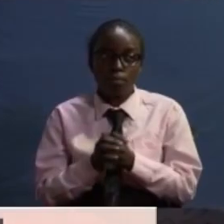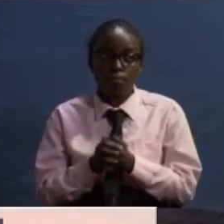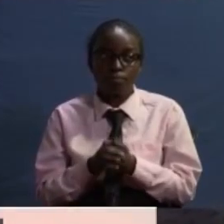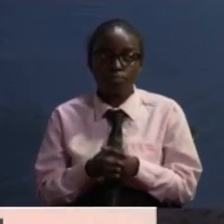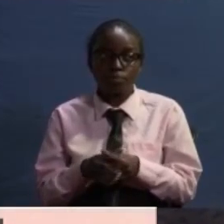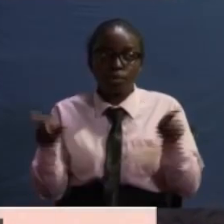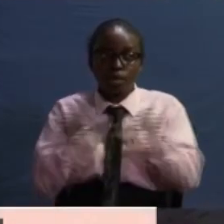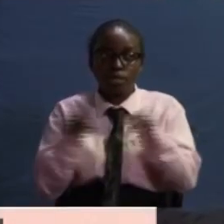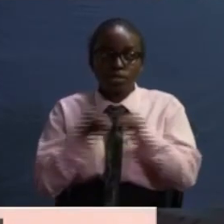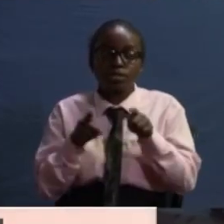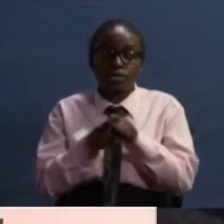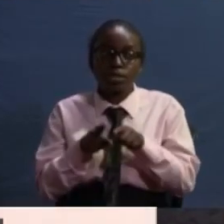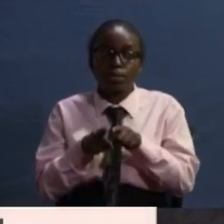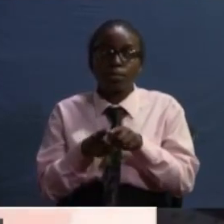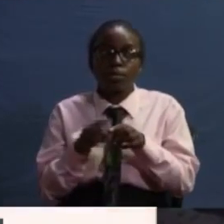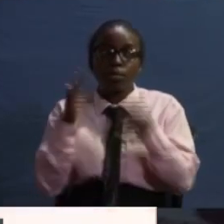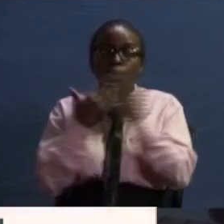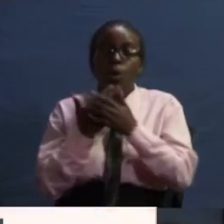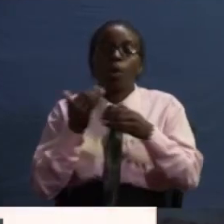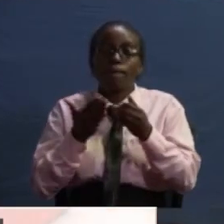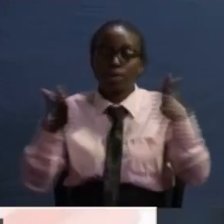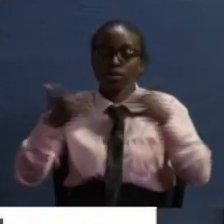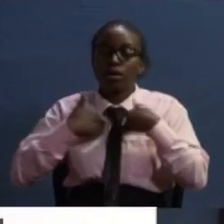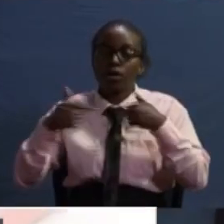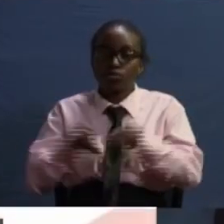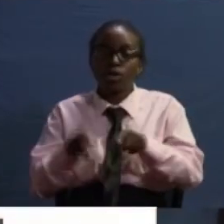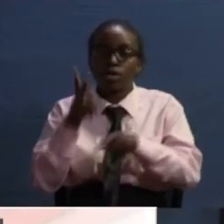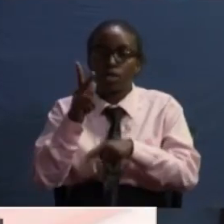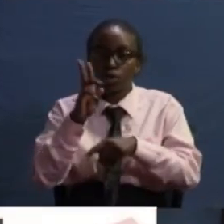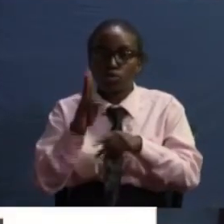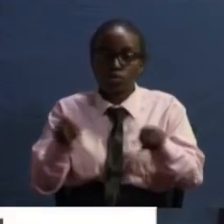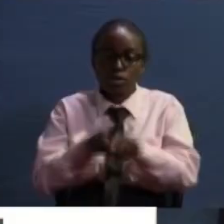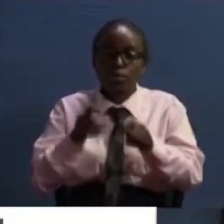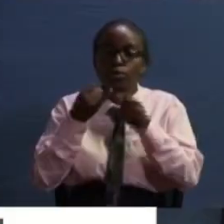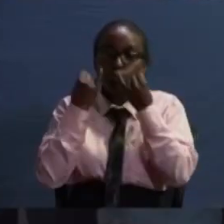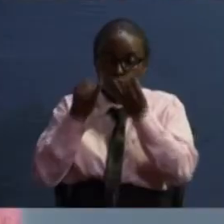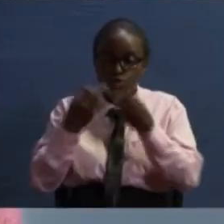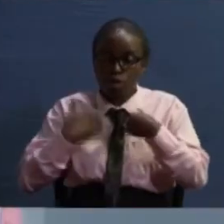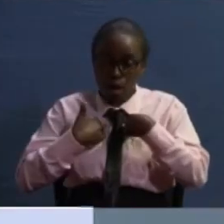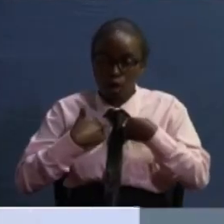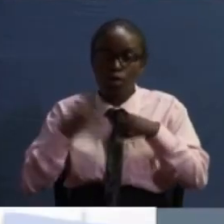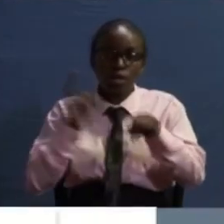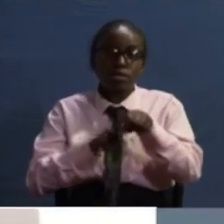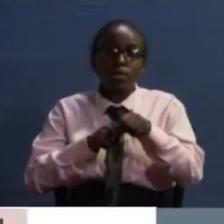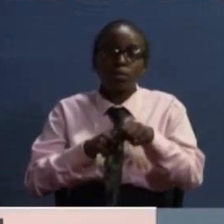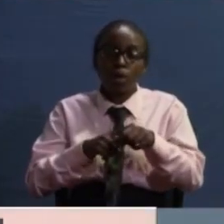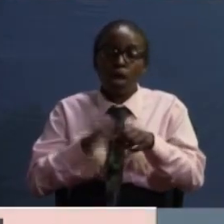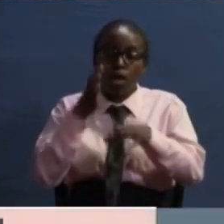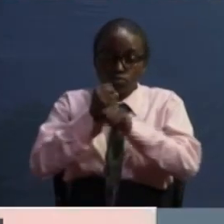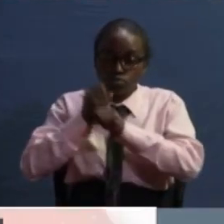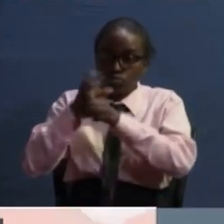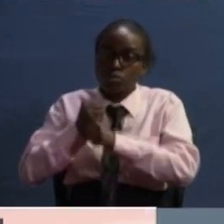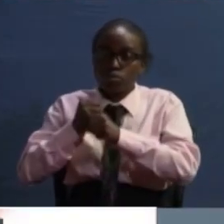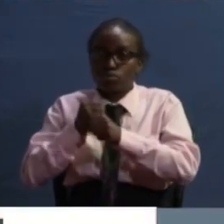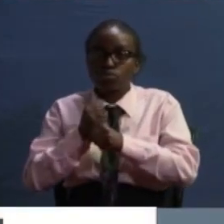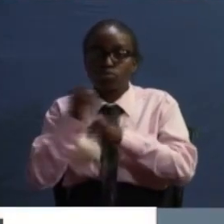Ndiyo sababu kuu Chuo Kikuu cha Kenyatta kilishirikiana na wanahabari wake kueleza na kueneza mapendekezo na ushauri wa